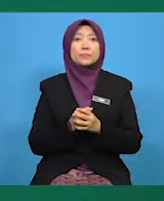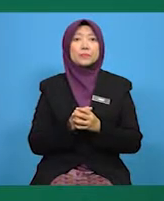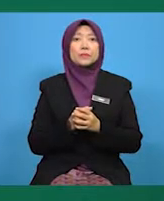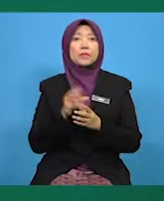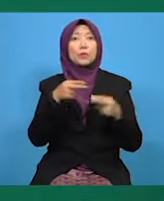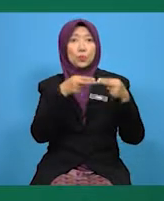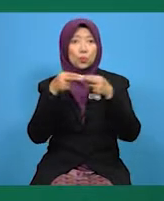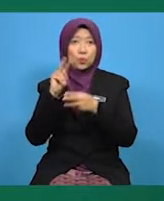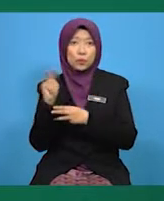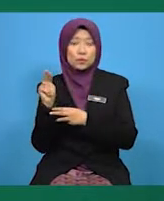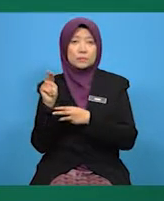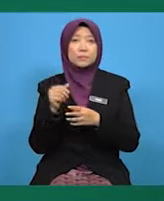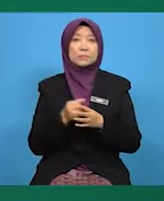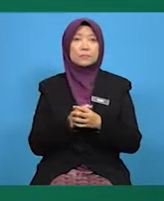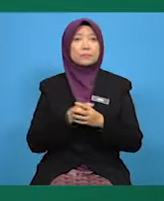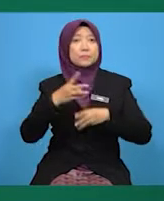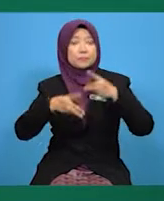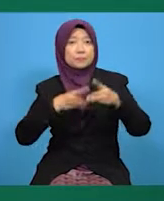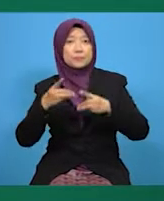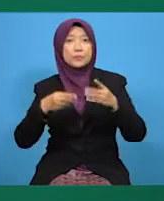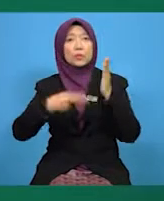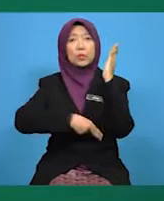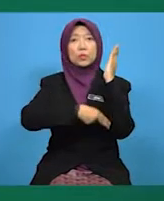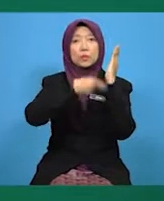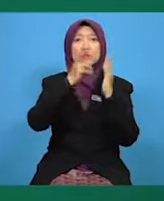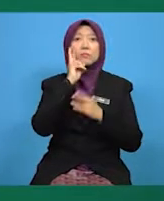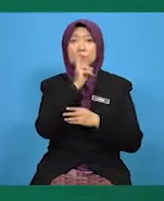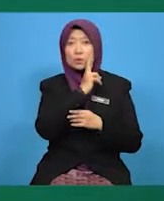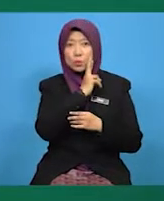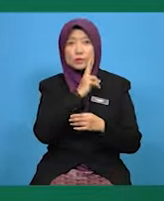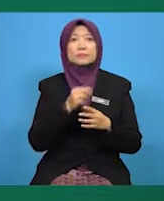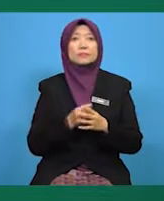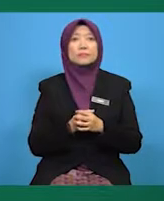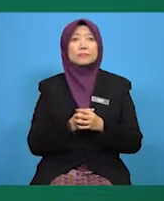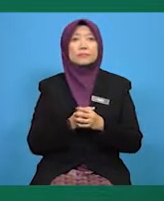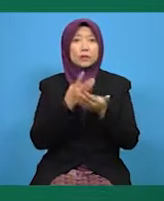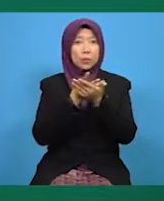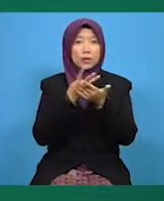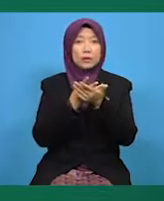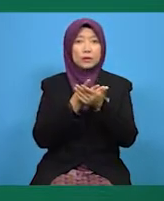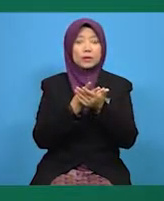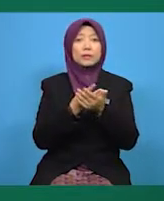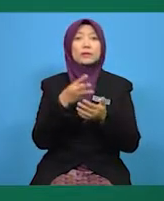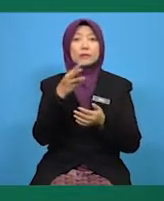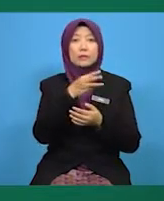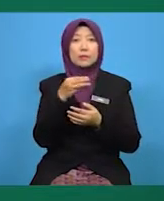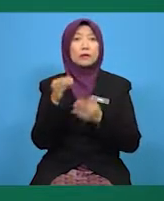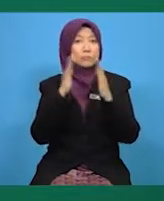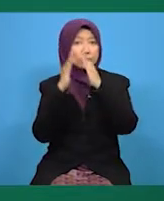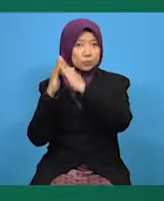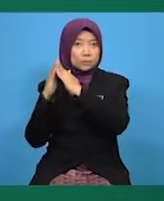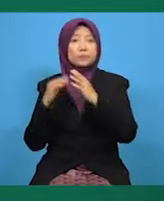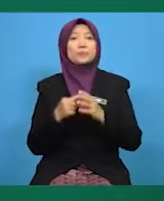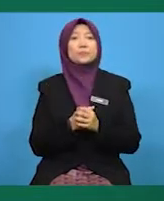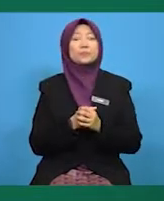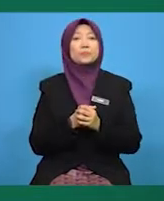dan perhubungan, perdagangan, hotel dan restoran, keuangan dan hartanah,